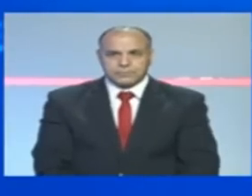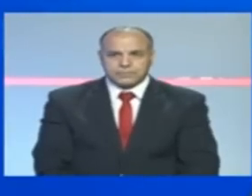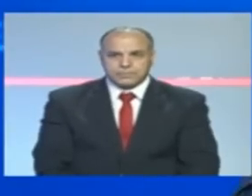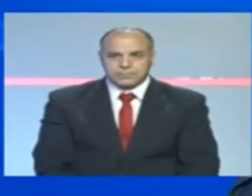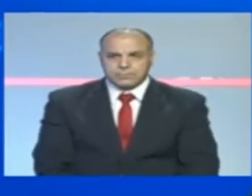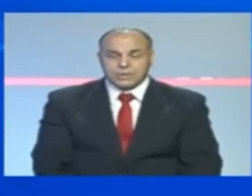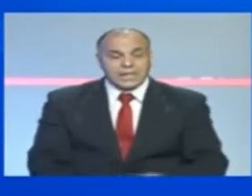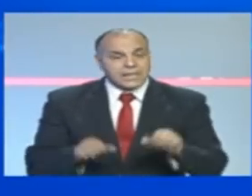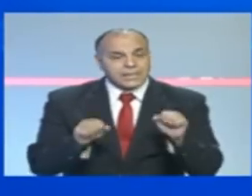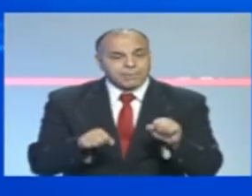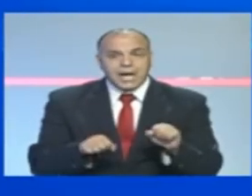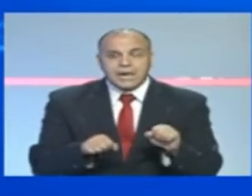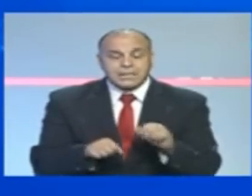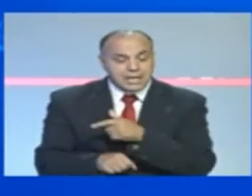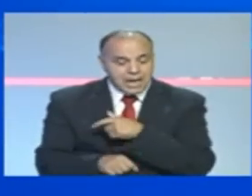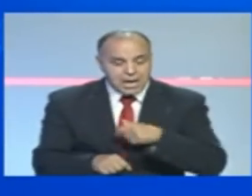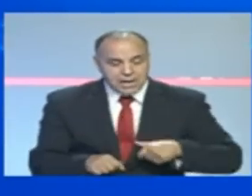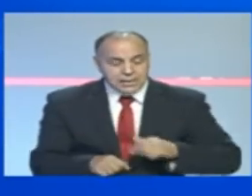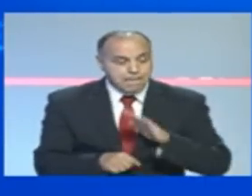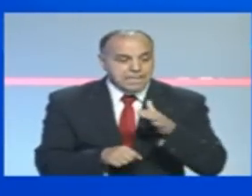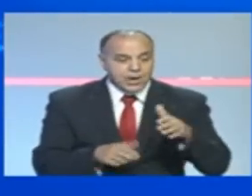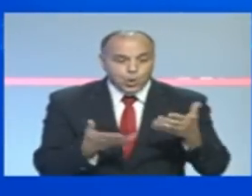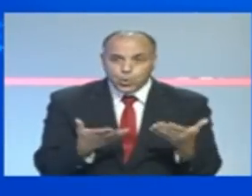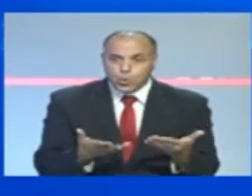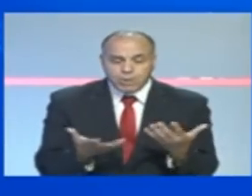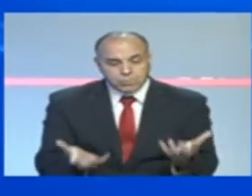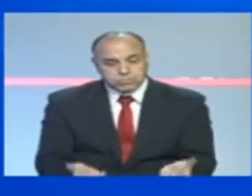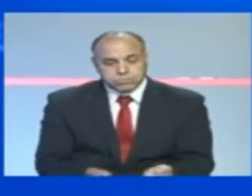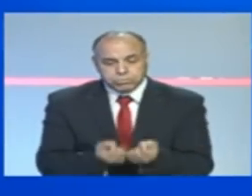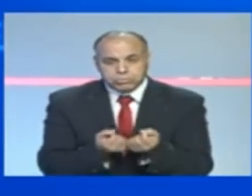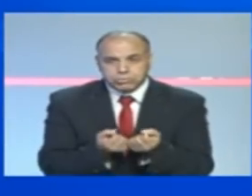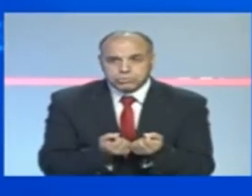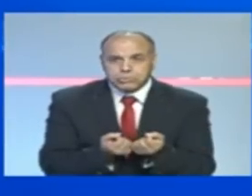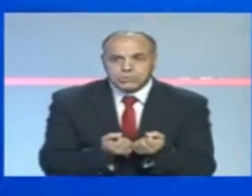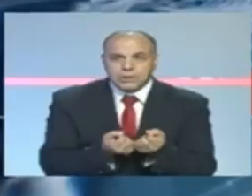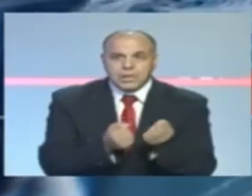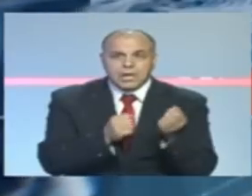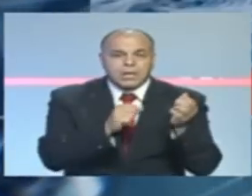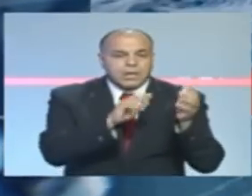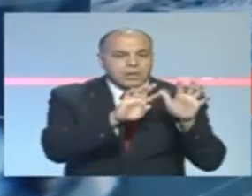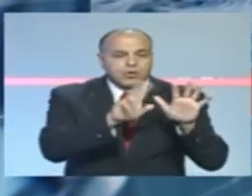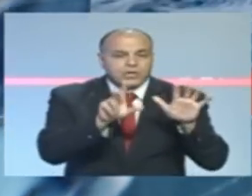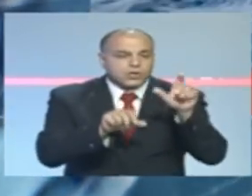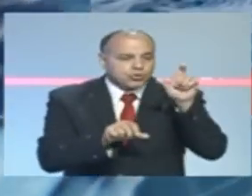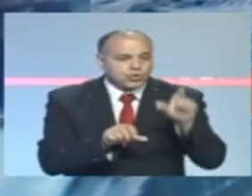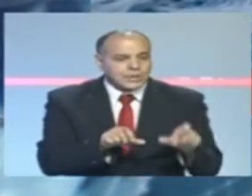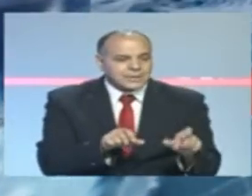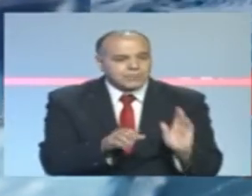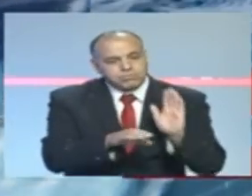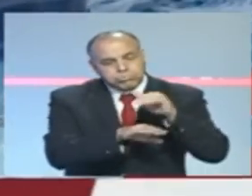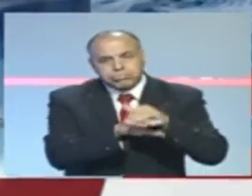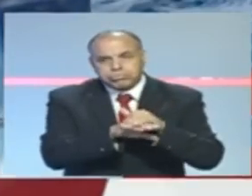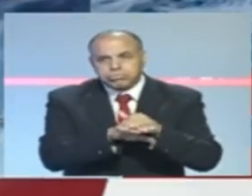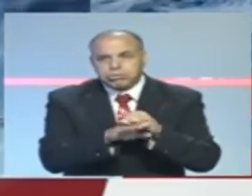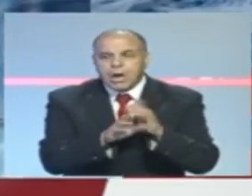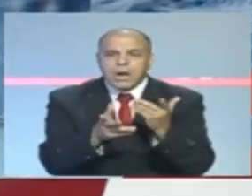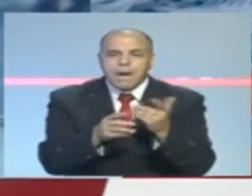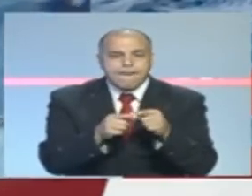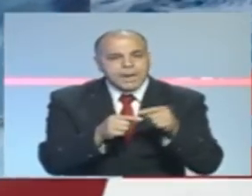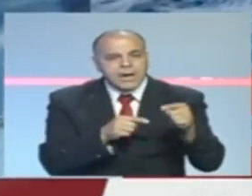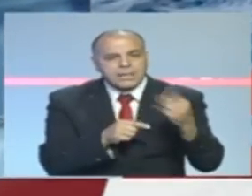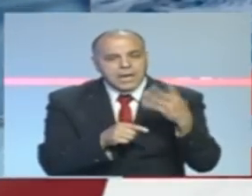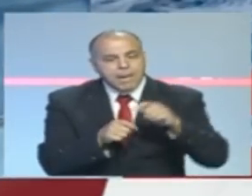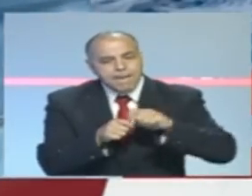تمكنت وحده الحرس البحريه اليوم من انقاذ ثمانيه وتسعين مهاجرا غير نظاميه على بعد